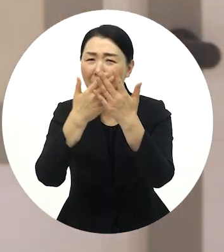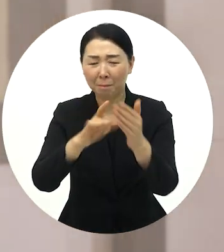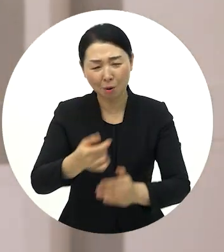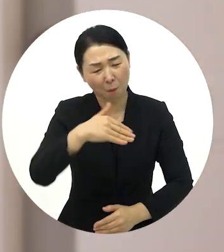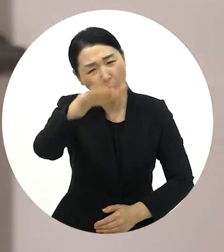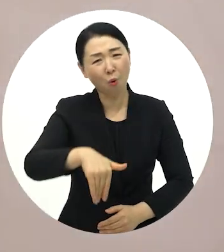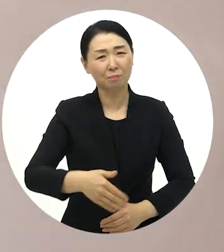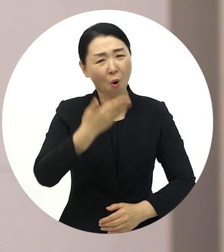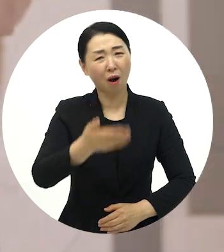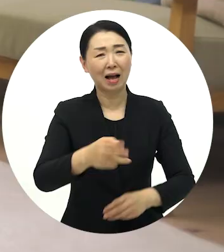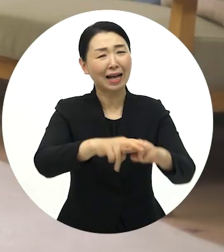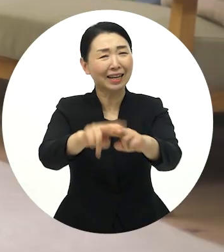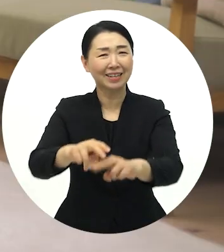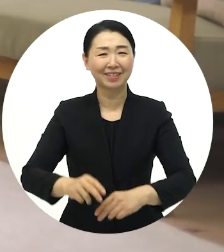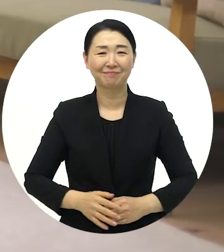문인데? 야, 빨리 와서 먹어. 야,